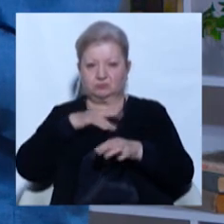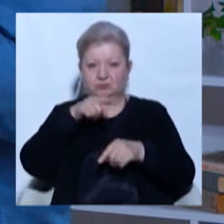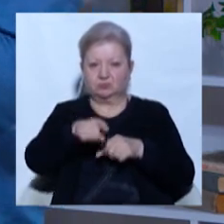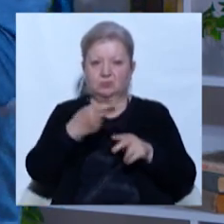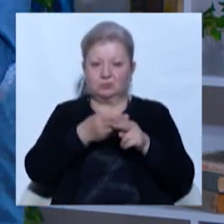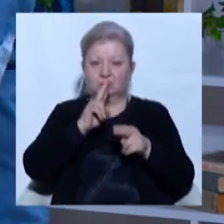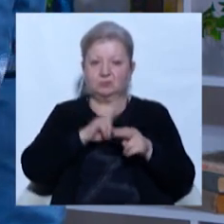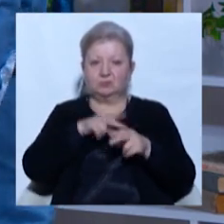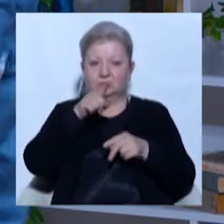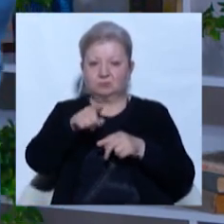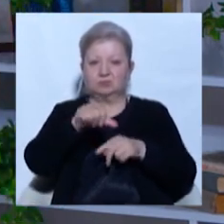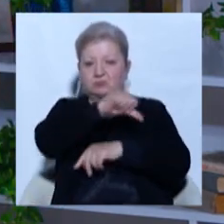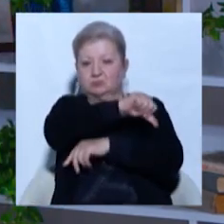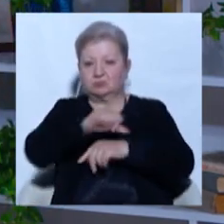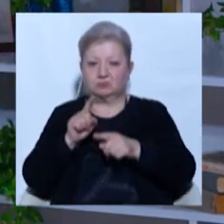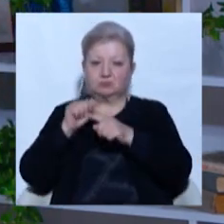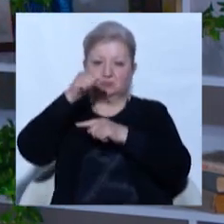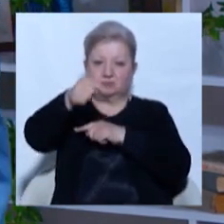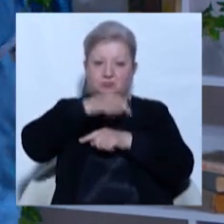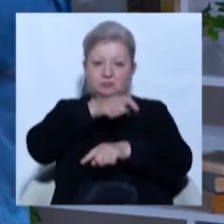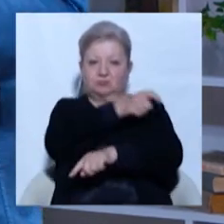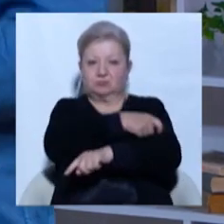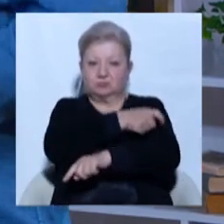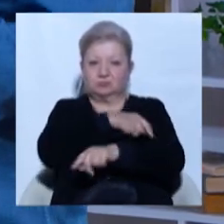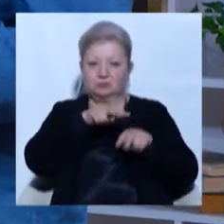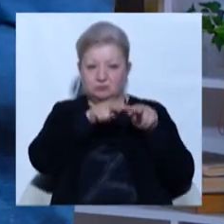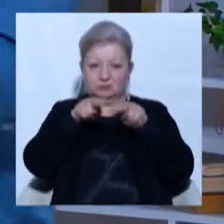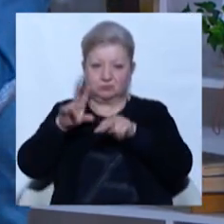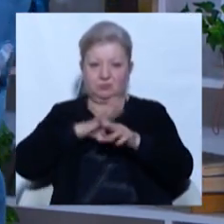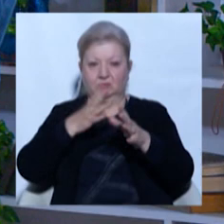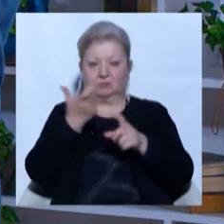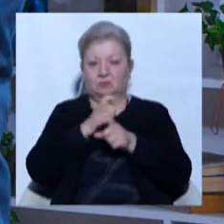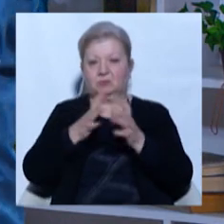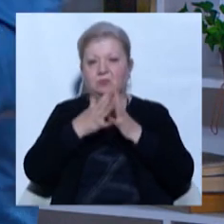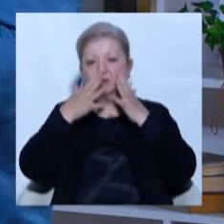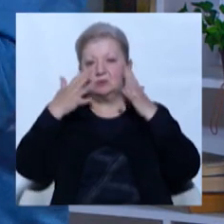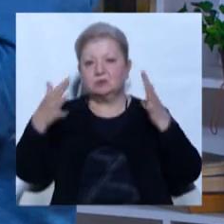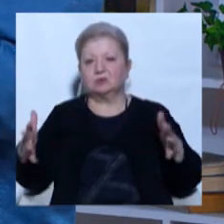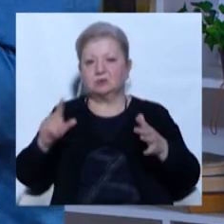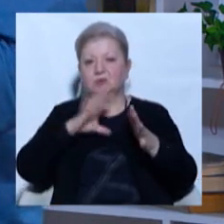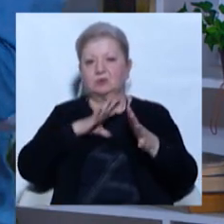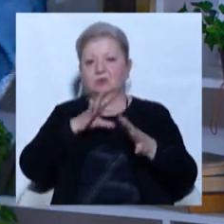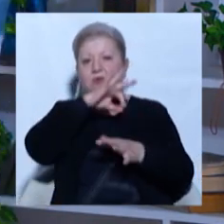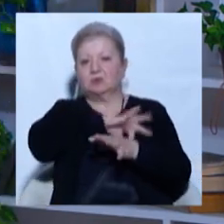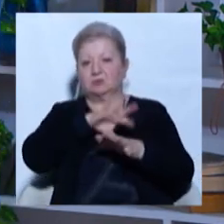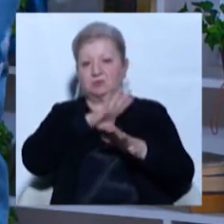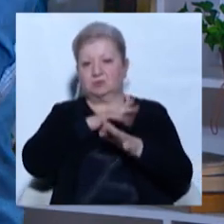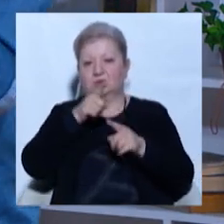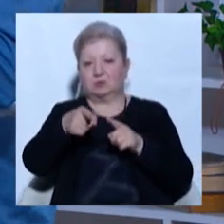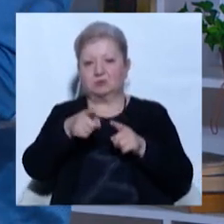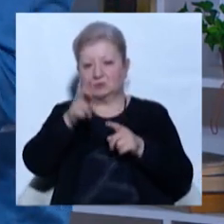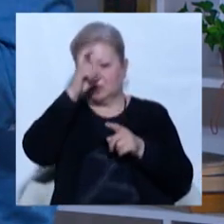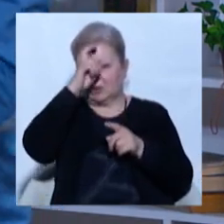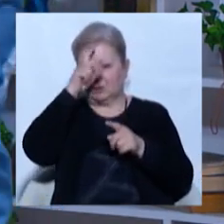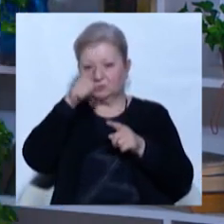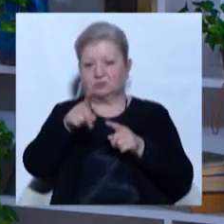ამ გადმოსასვლელების გაკონტროლება საკმაოდ დიდი ეგრეთ წოდებული უპირატესობა იყო იმ